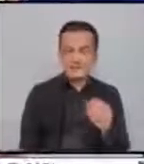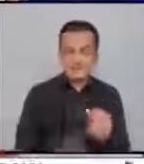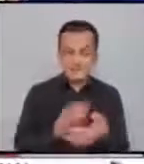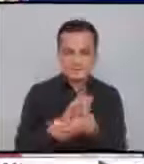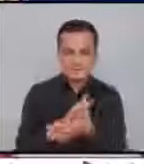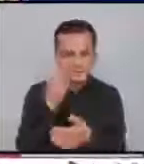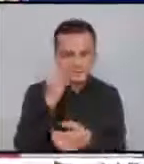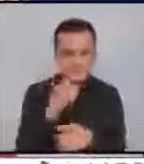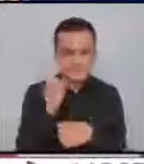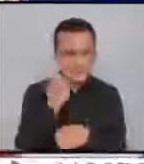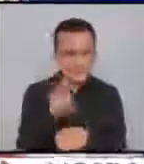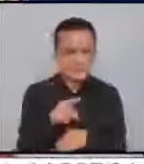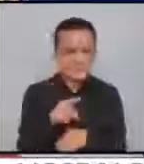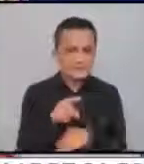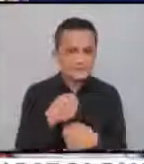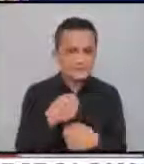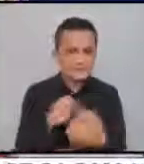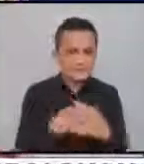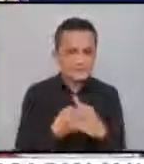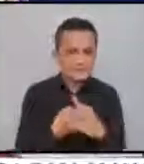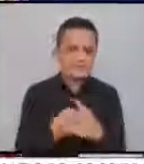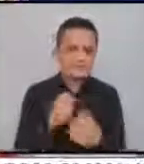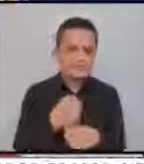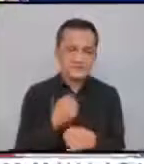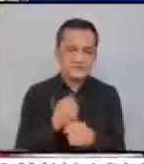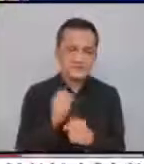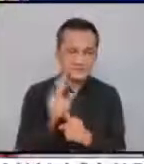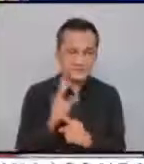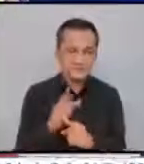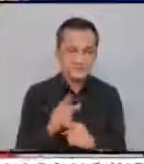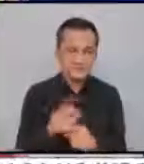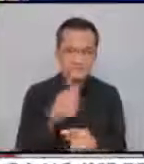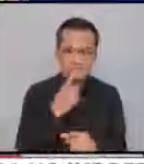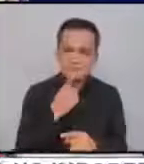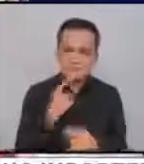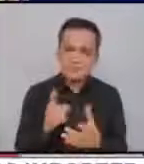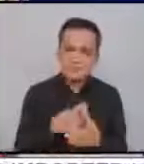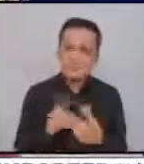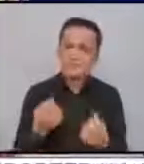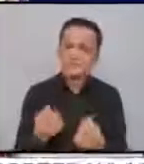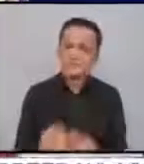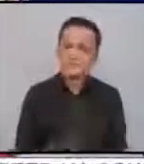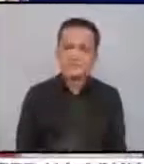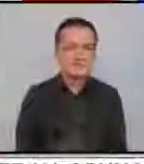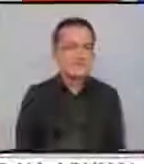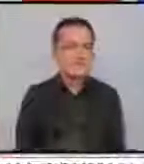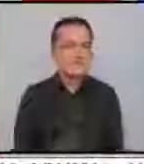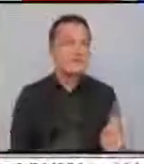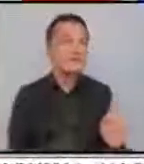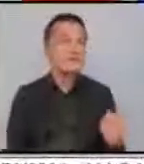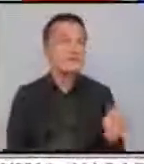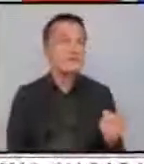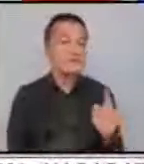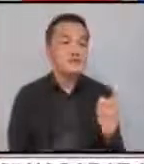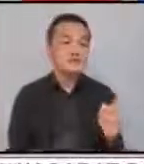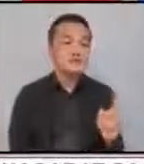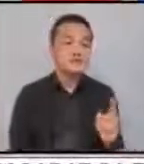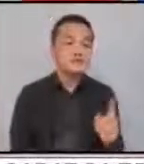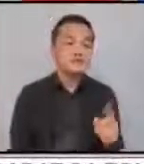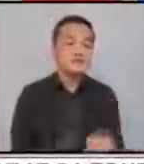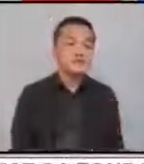started making candles. Love it. Okay, simulan na natin. Ano bang unang step natin? So, first step natin is make sure that your vessels